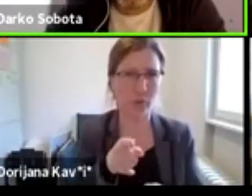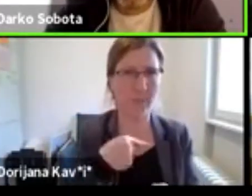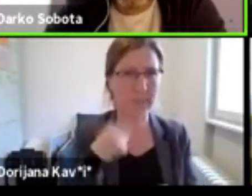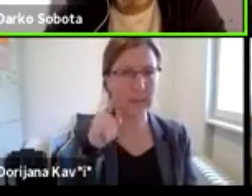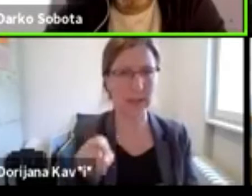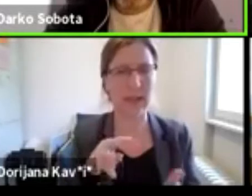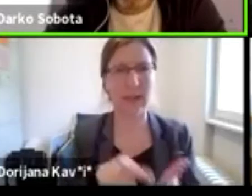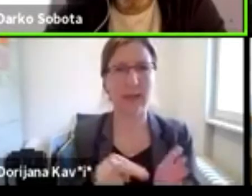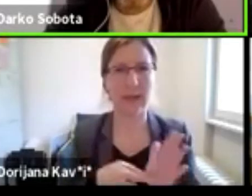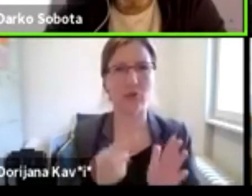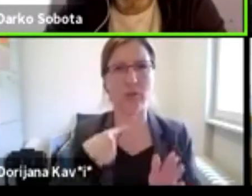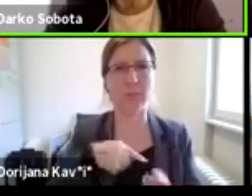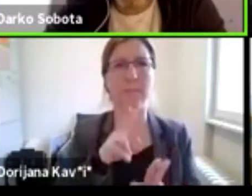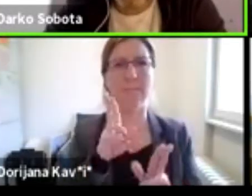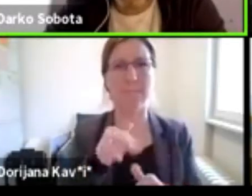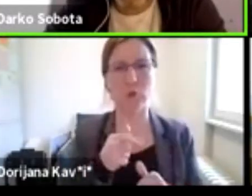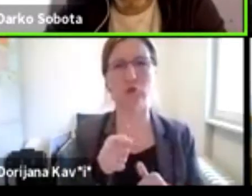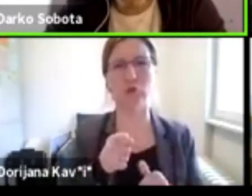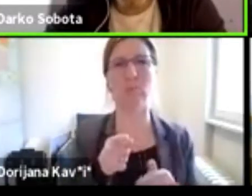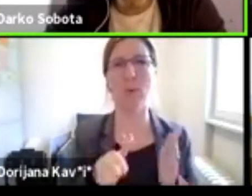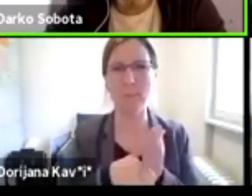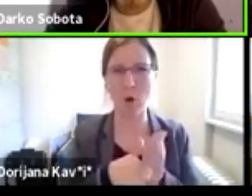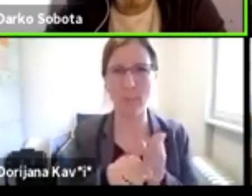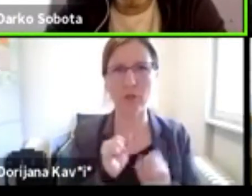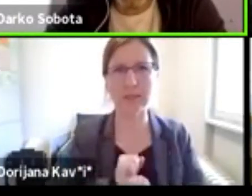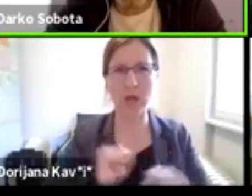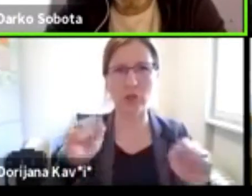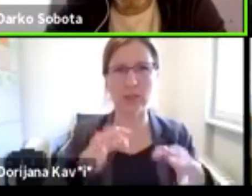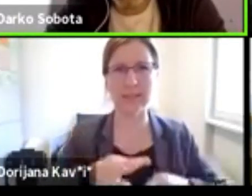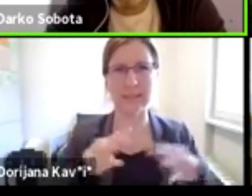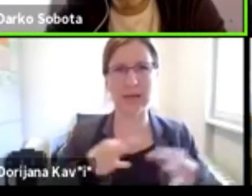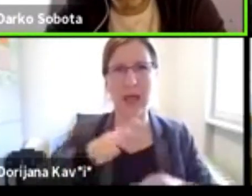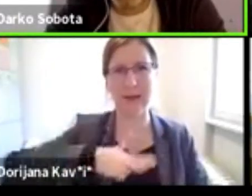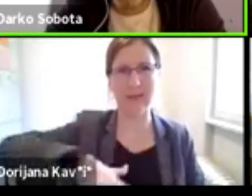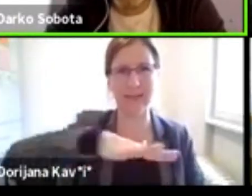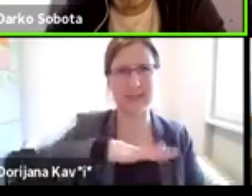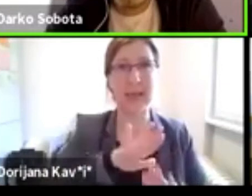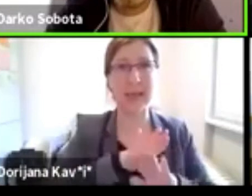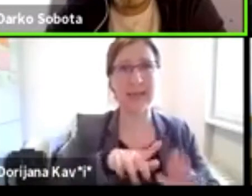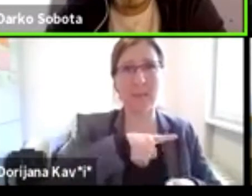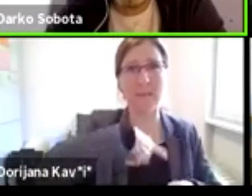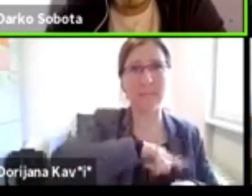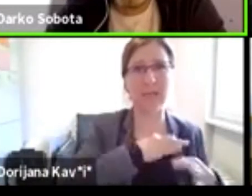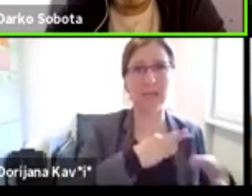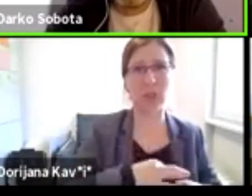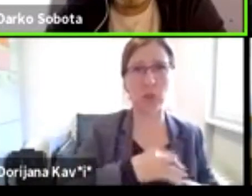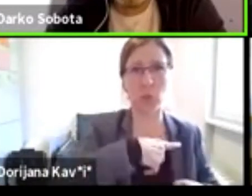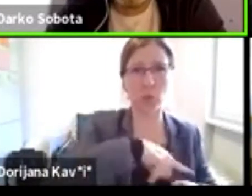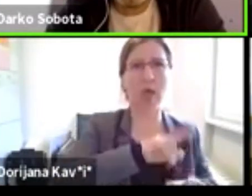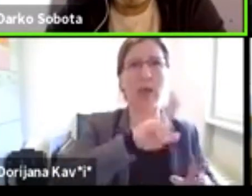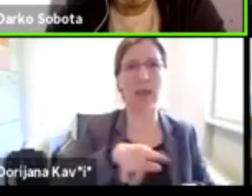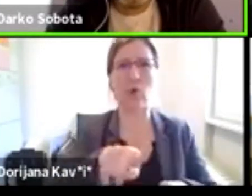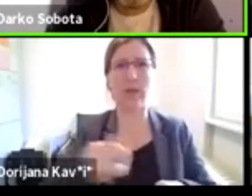način možemo maksimalno doprimjeti zaštiti zdravlja svih nas. Znači, ne samo nas kao stručnih radnika, nego naravno i